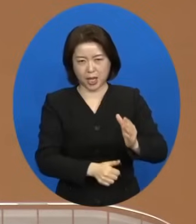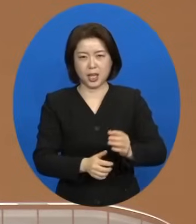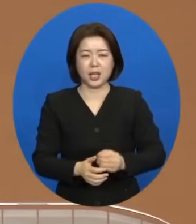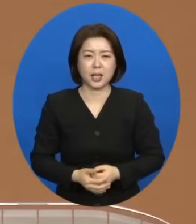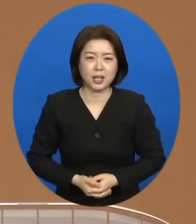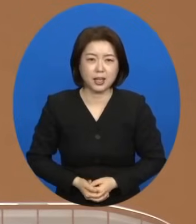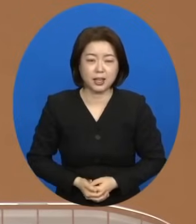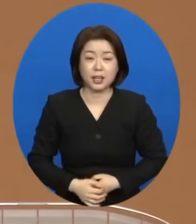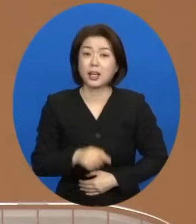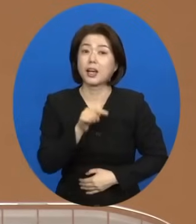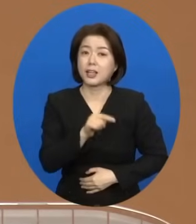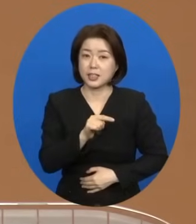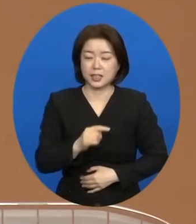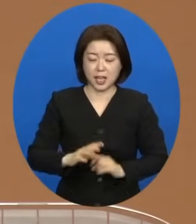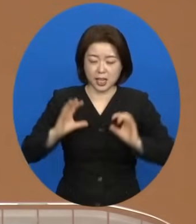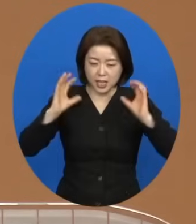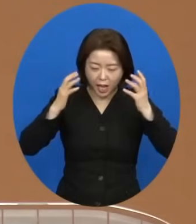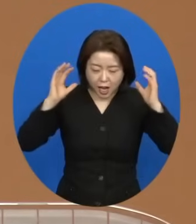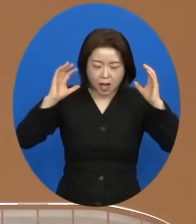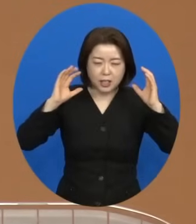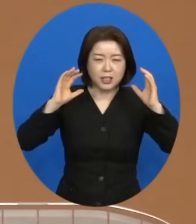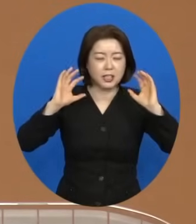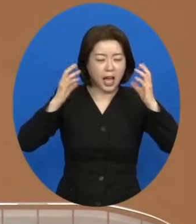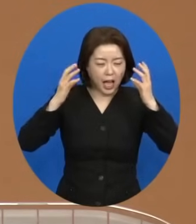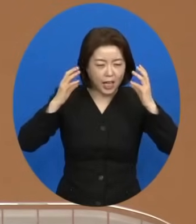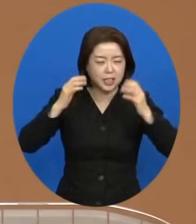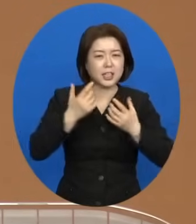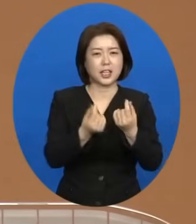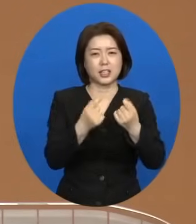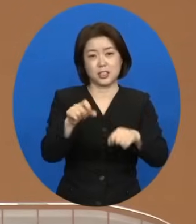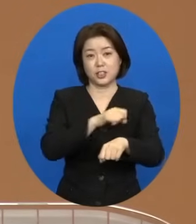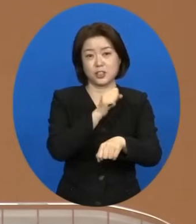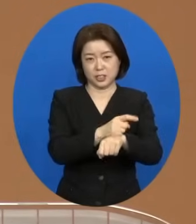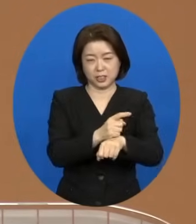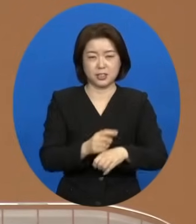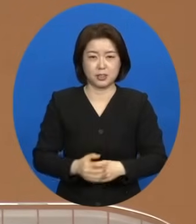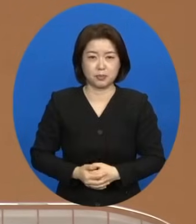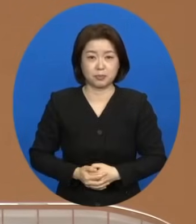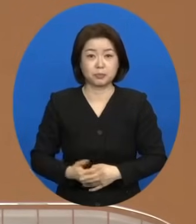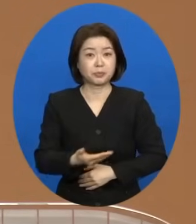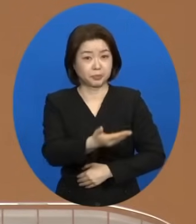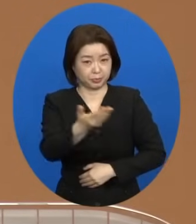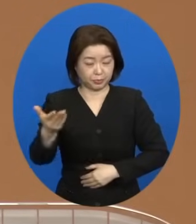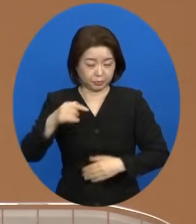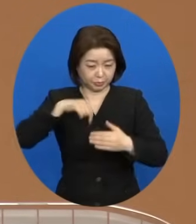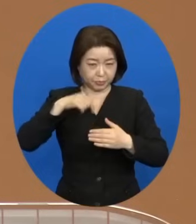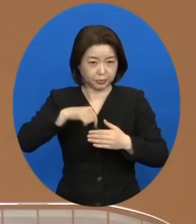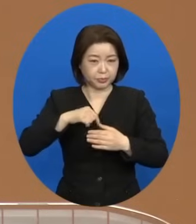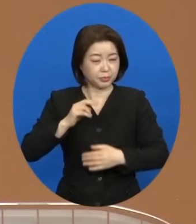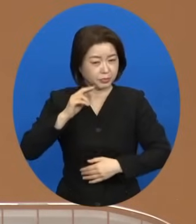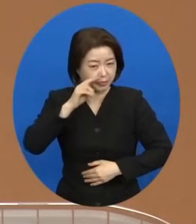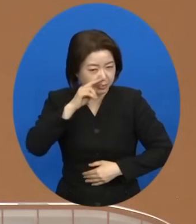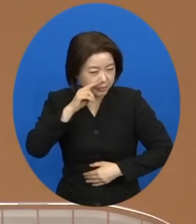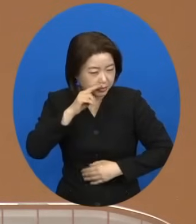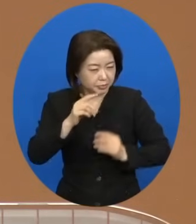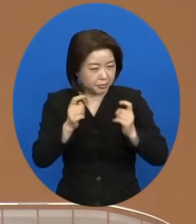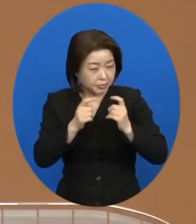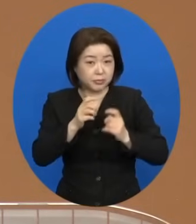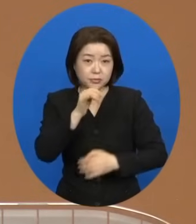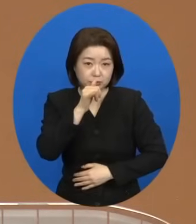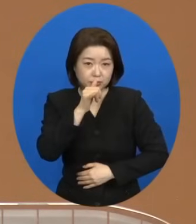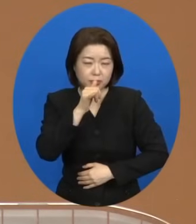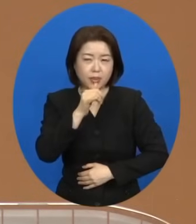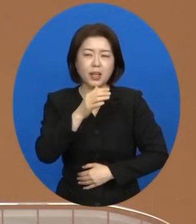이것이 바로 어린아이의 특징이라는 것입니다 여러분이 혹시 시기와 싸움 있으십니까 그렇다면 아 내가 더